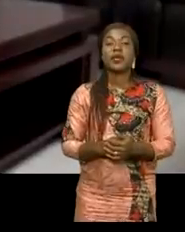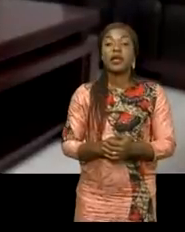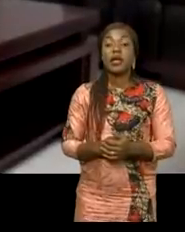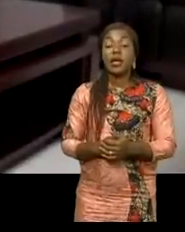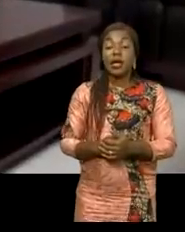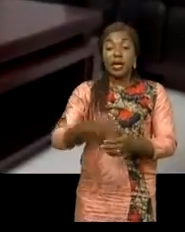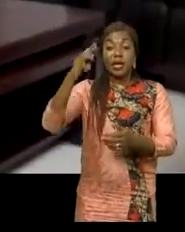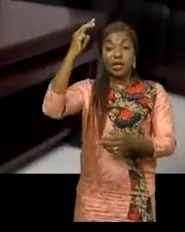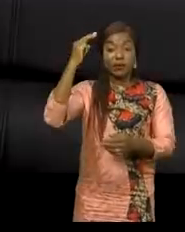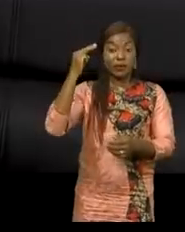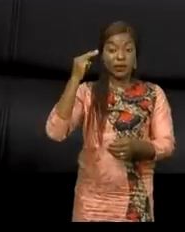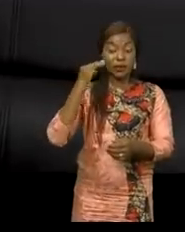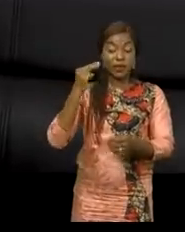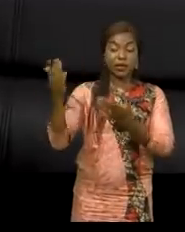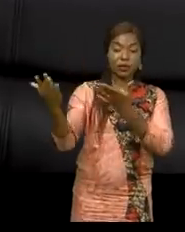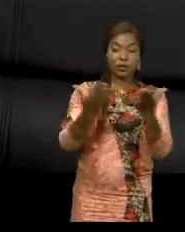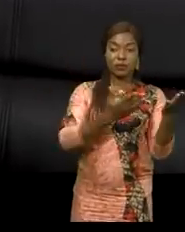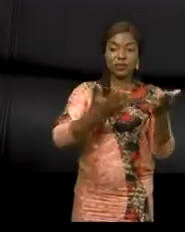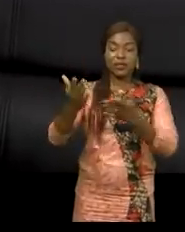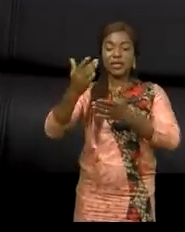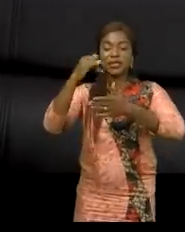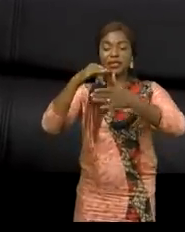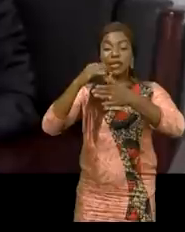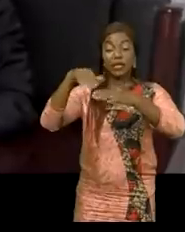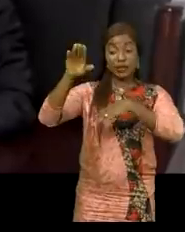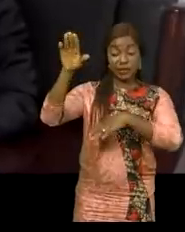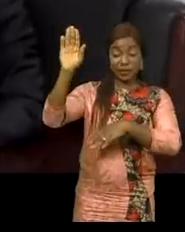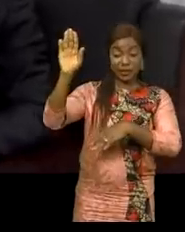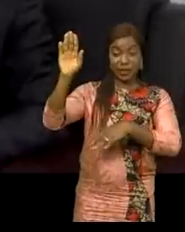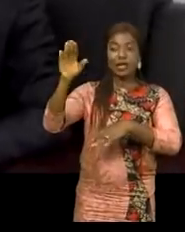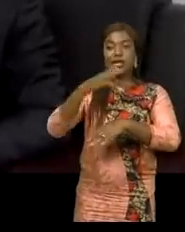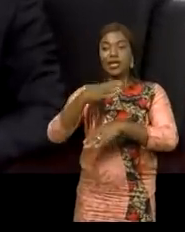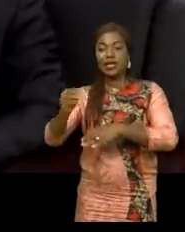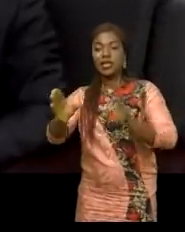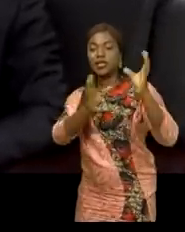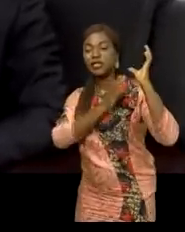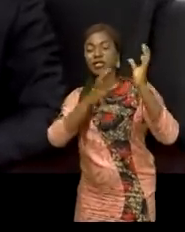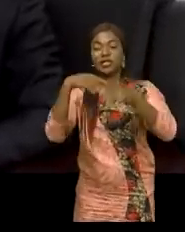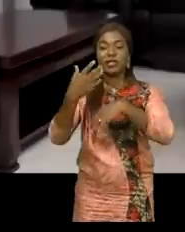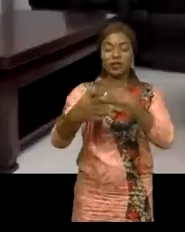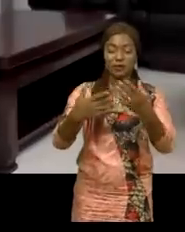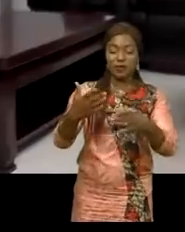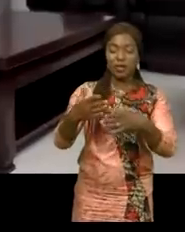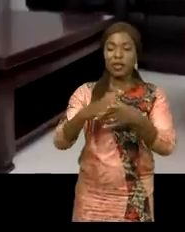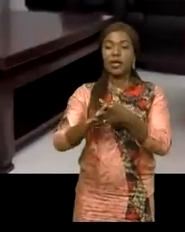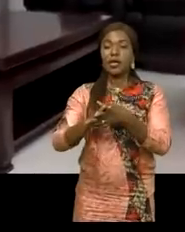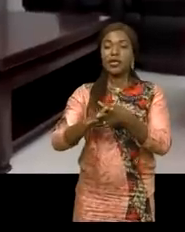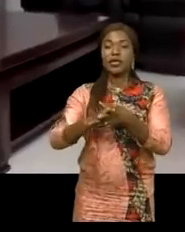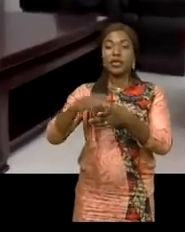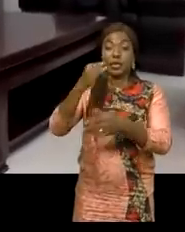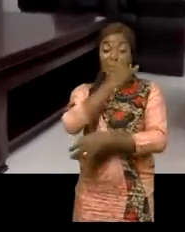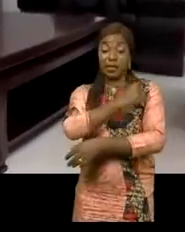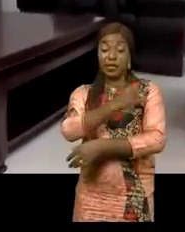jean lucien bussa thomas a reçu en audience le chargé d'affaires de l'ambassade et l'italien république démocratique du congo fabrizzio